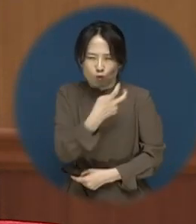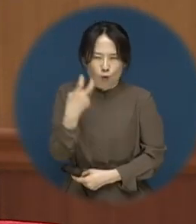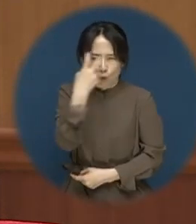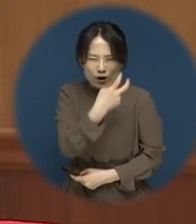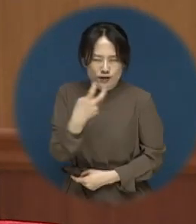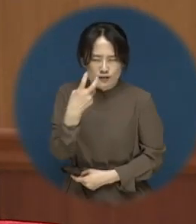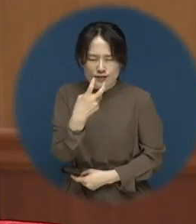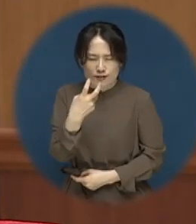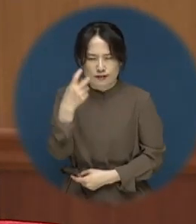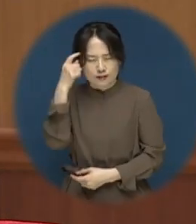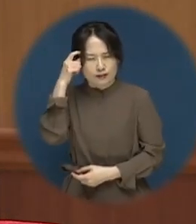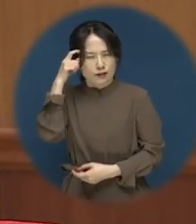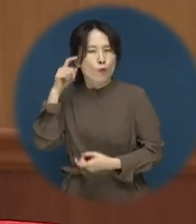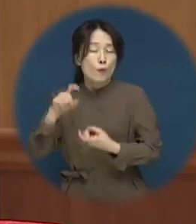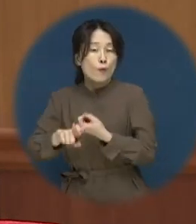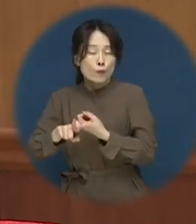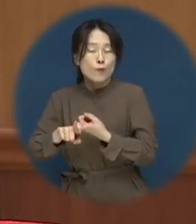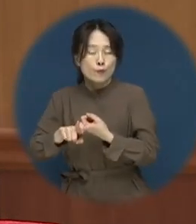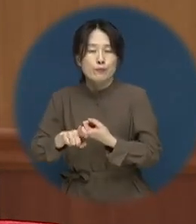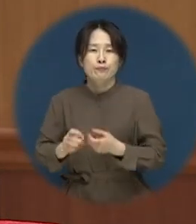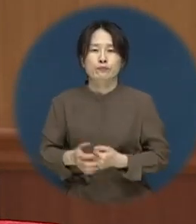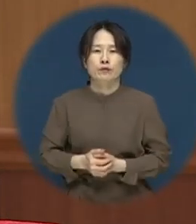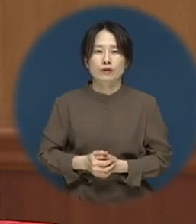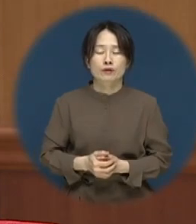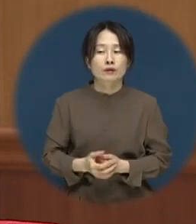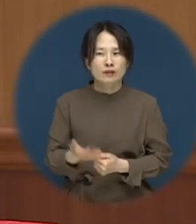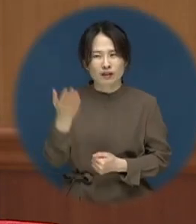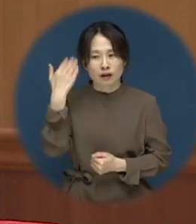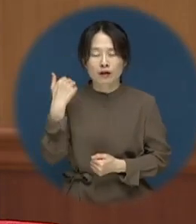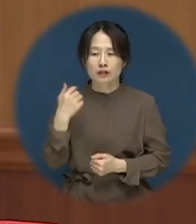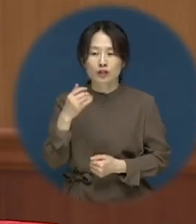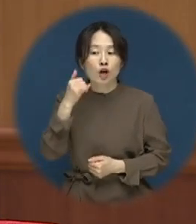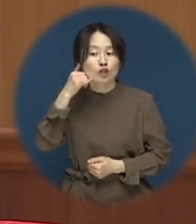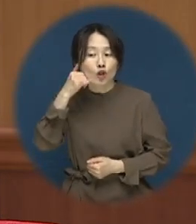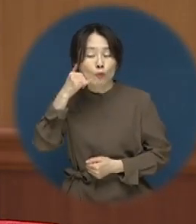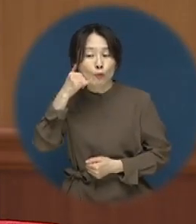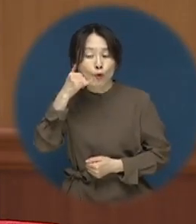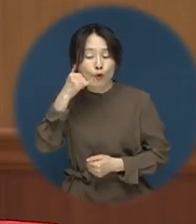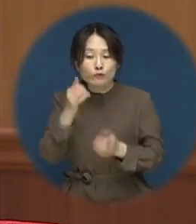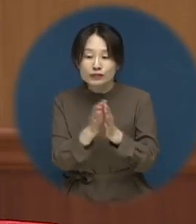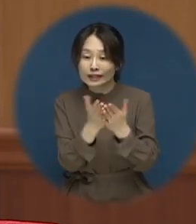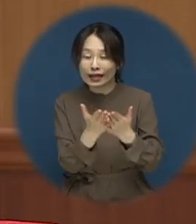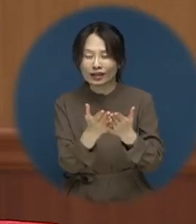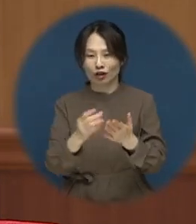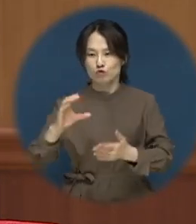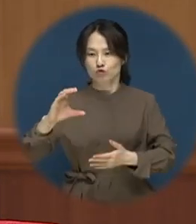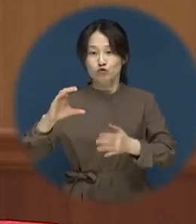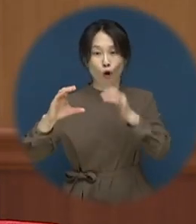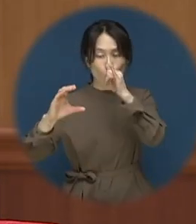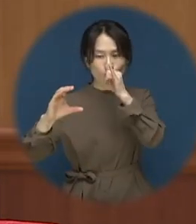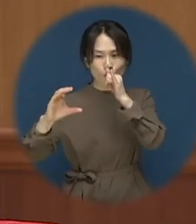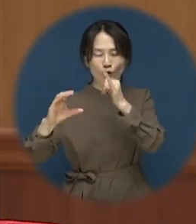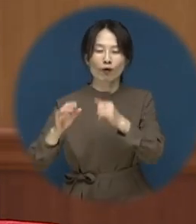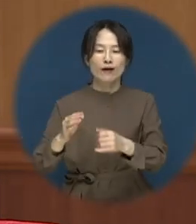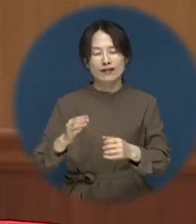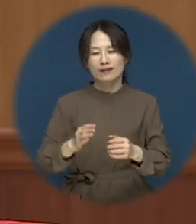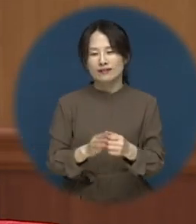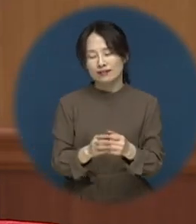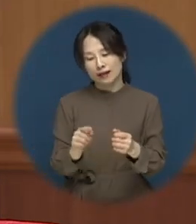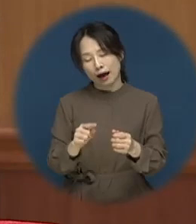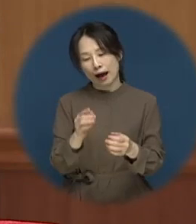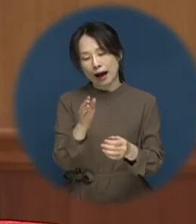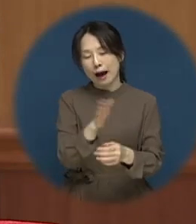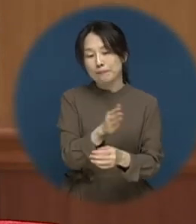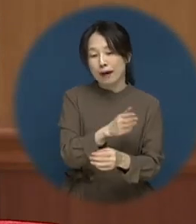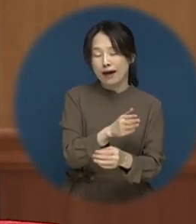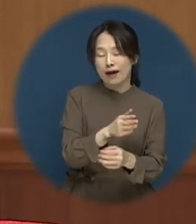당시 80년대 보시면은 전화번호가 이렇게 두꺼운 게 있어요. 아, 그렇죠. 예, 그 앞쪽에는 인명편, 그렇죠. 뒤쪽에는 업종편이 있는데